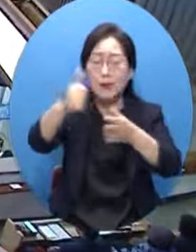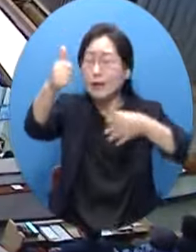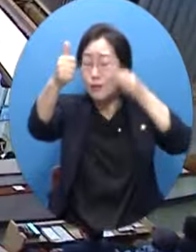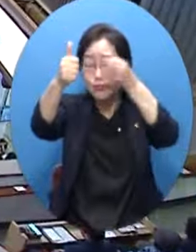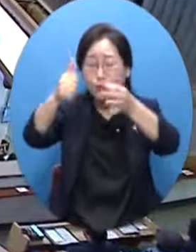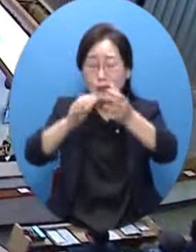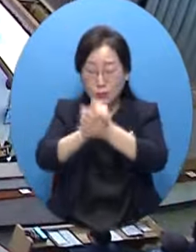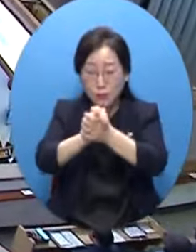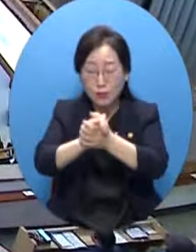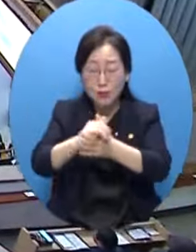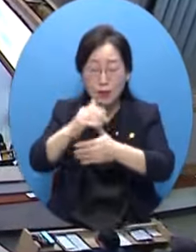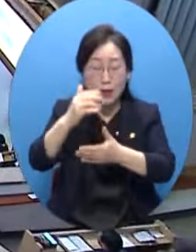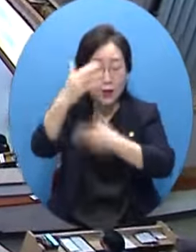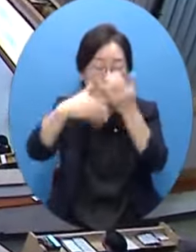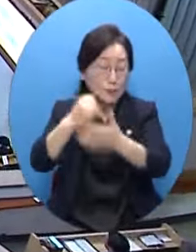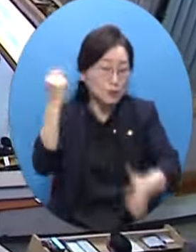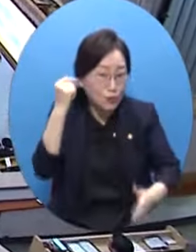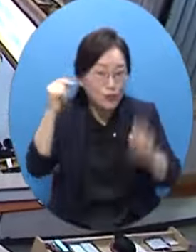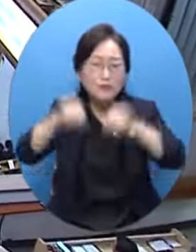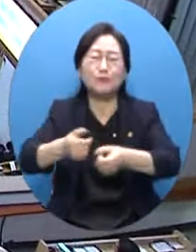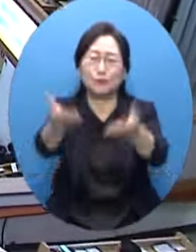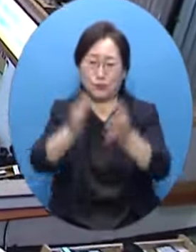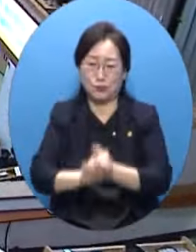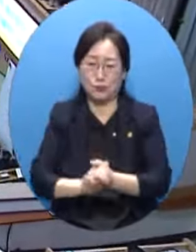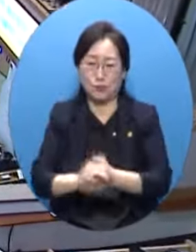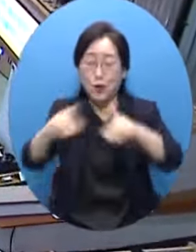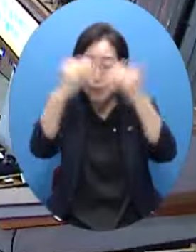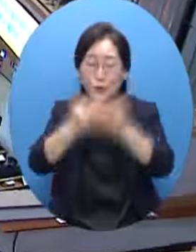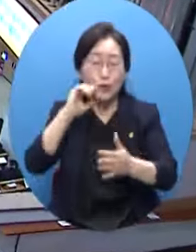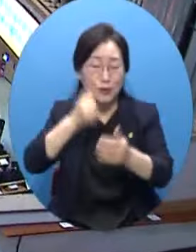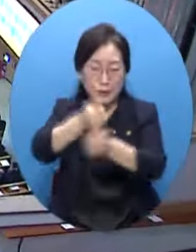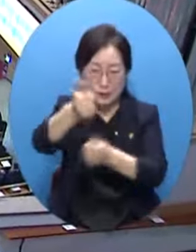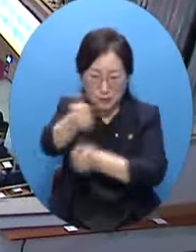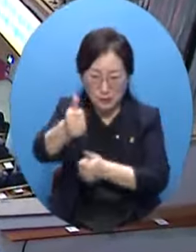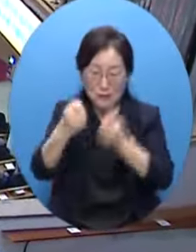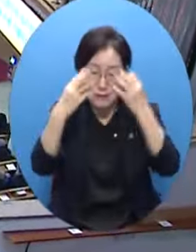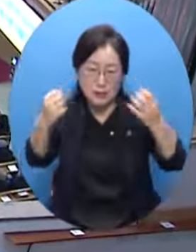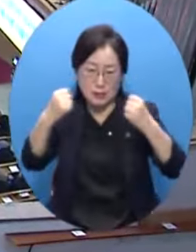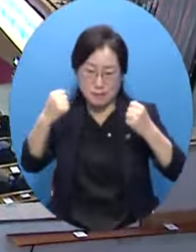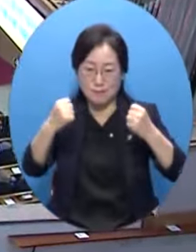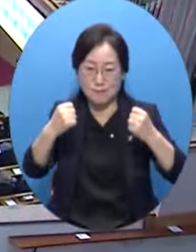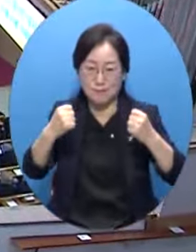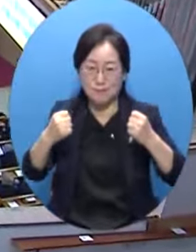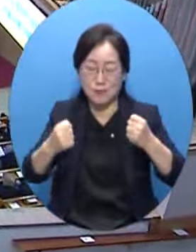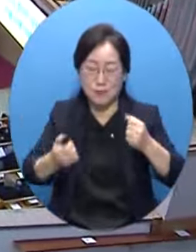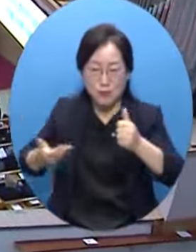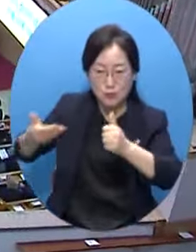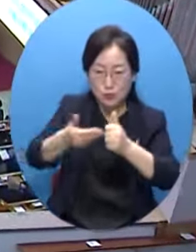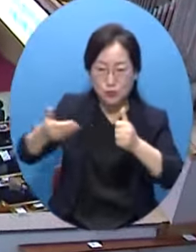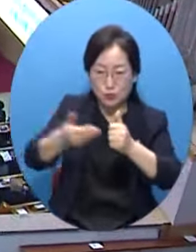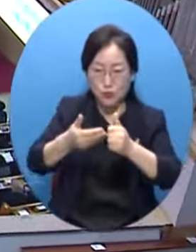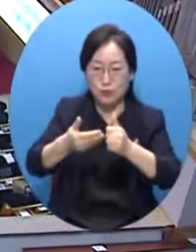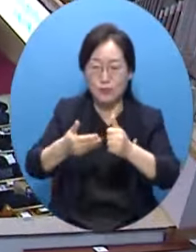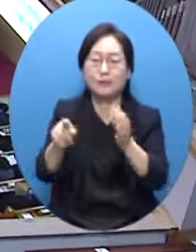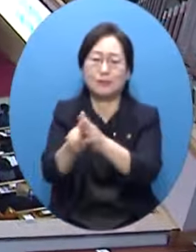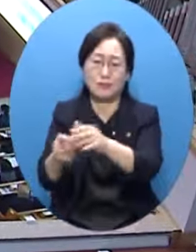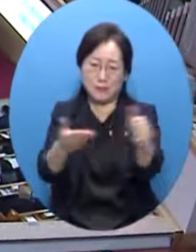때 주님께서 들으시고 응답하시는 것입니다. 모든 어려움을 이길 새 힘을 우리에게 공급해 주시는